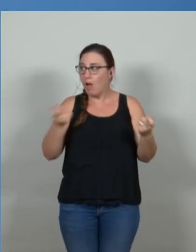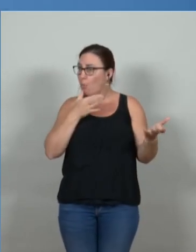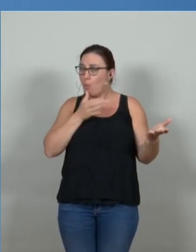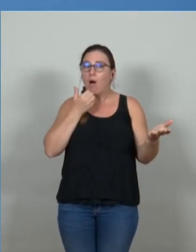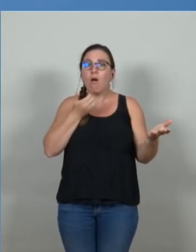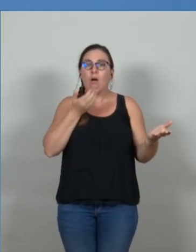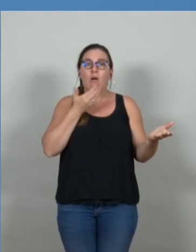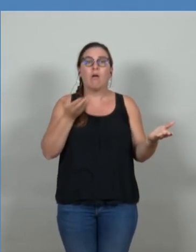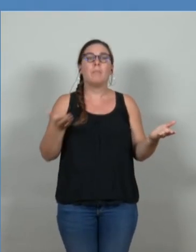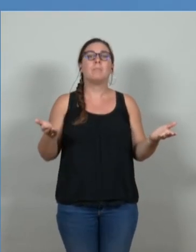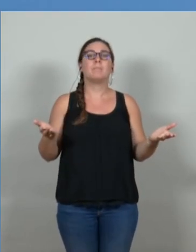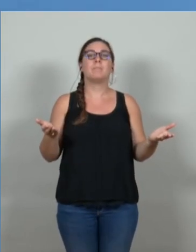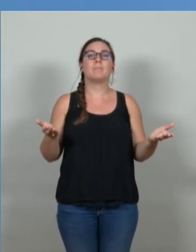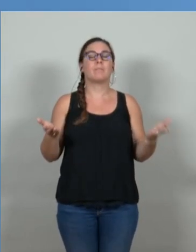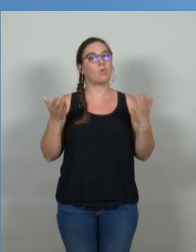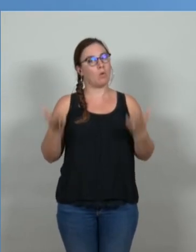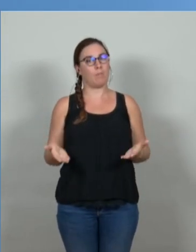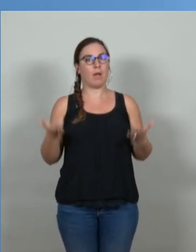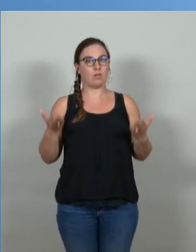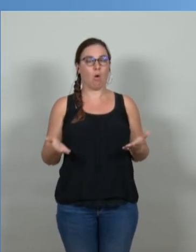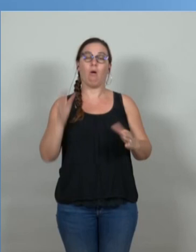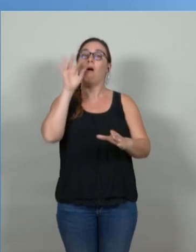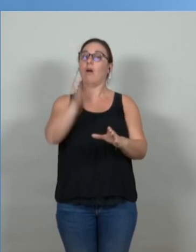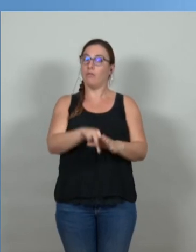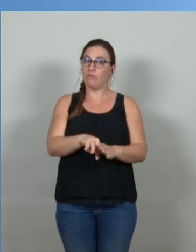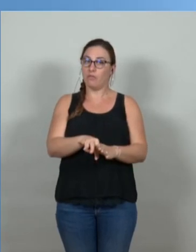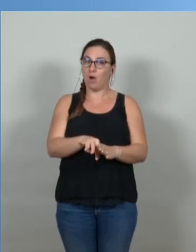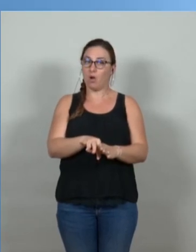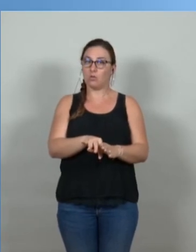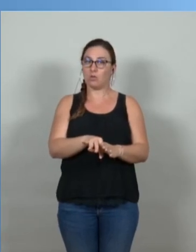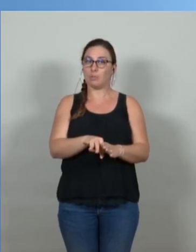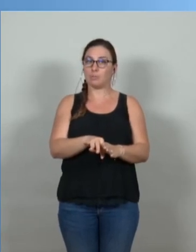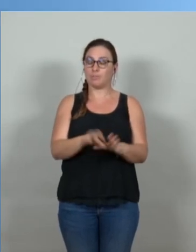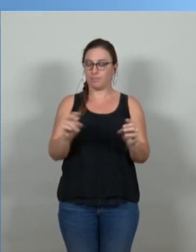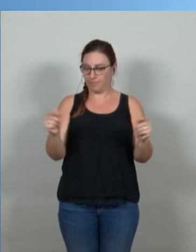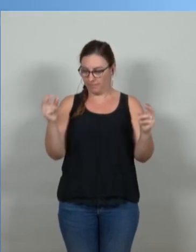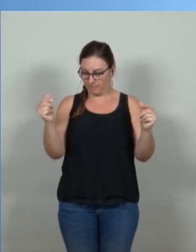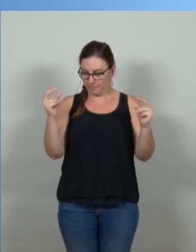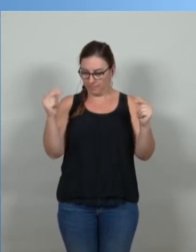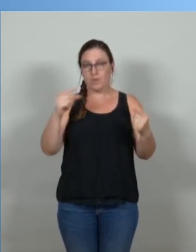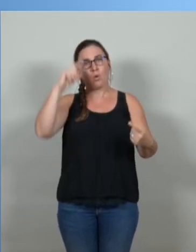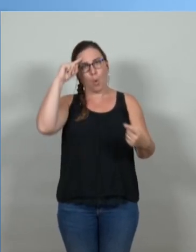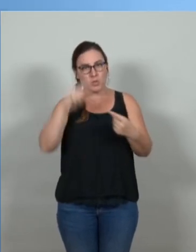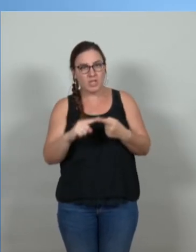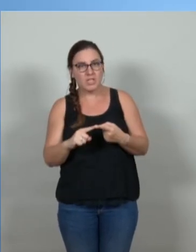désormais nous nous quand nous voterons des comment dire des objectifs des pardons